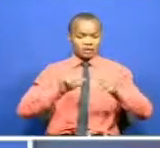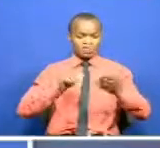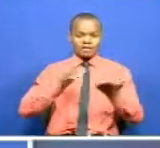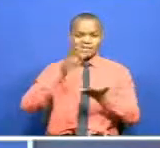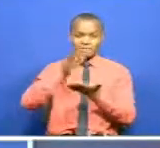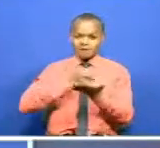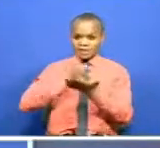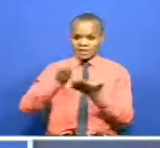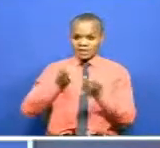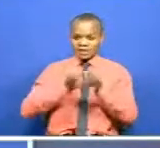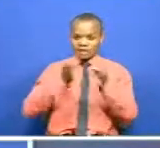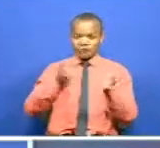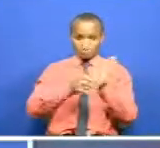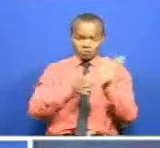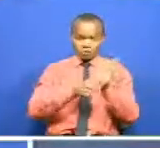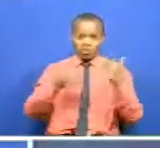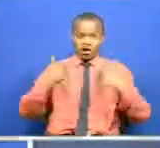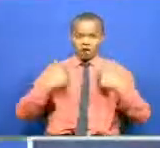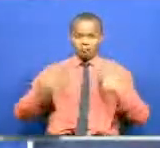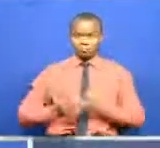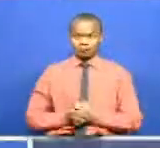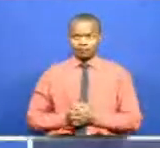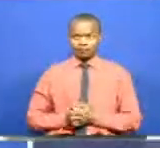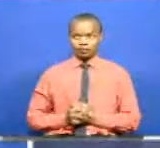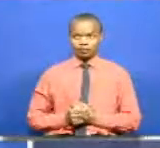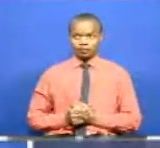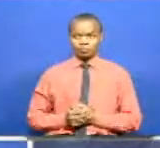hitilafu zinazowagharimu.